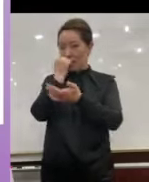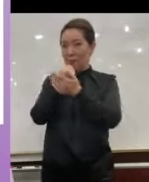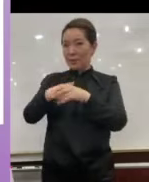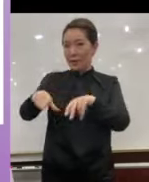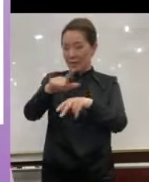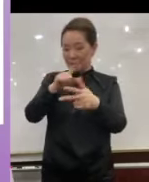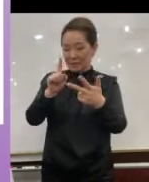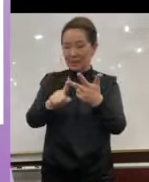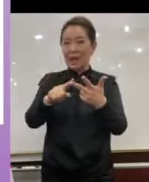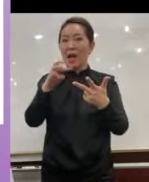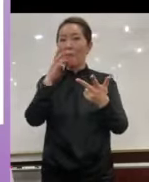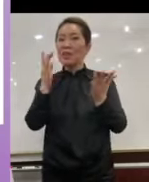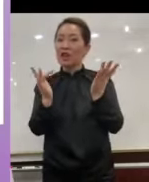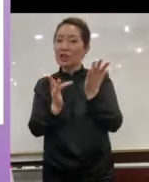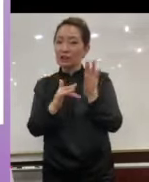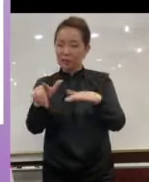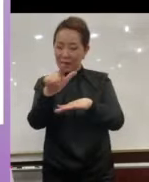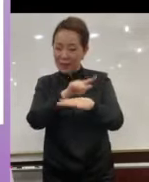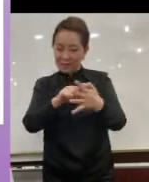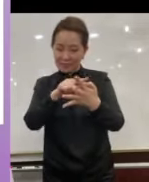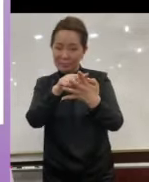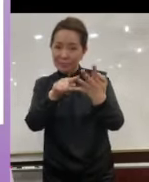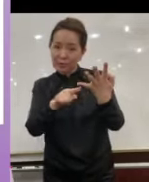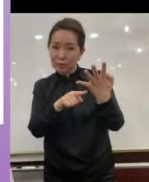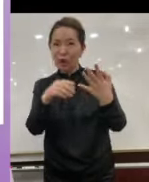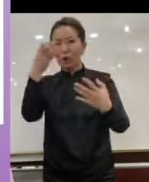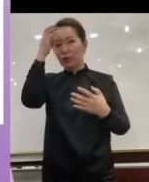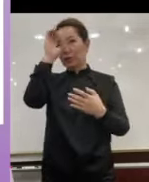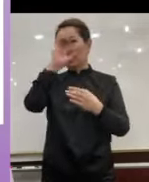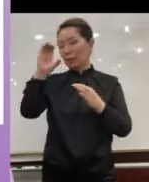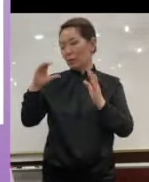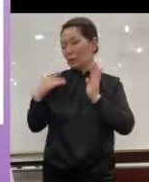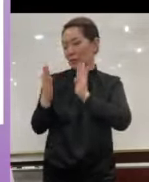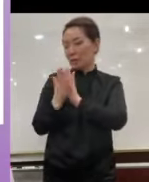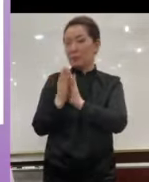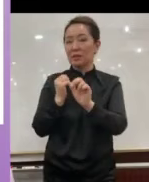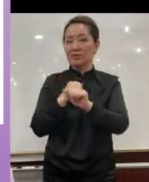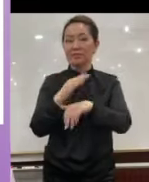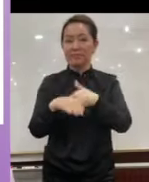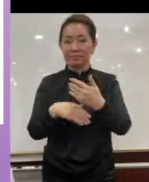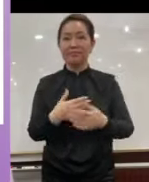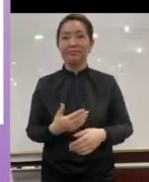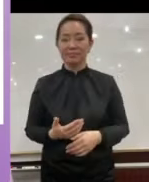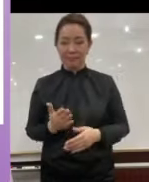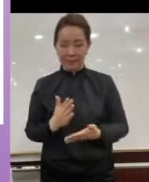технологийн газар гэх мэтчлэн төрийн байгууллагуудтай бас хамтран ажилладаг байгаа.